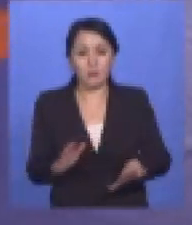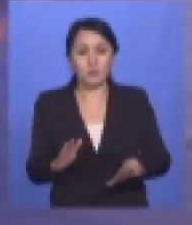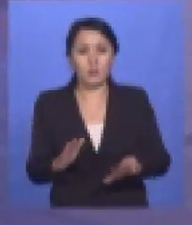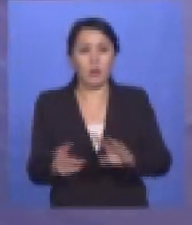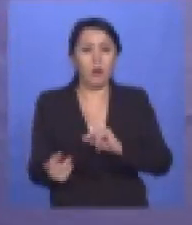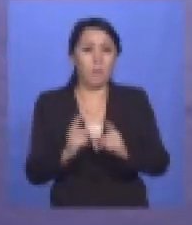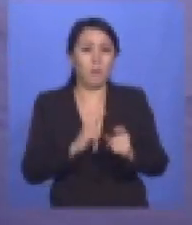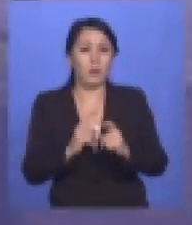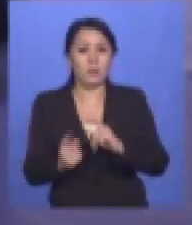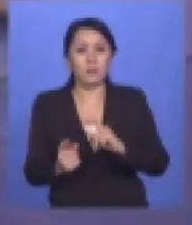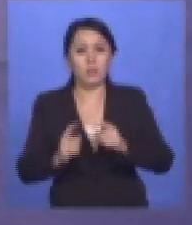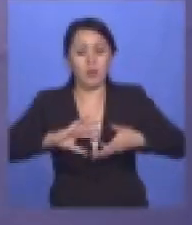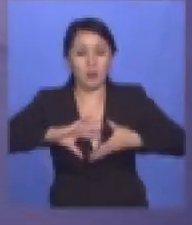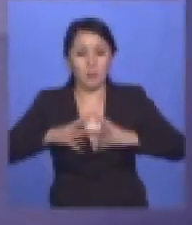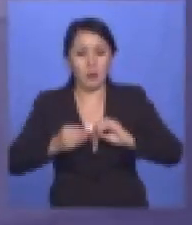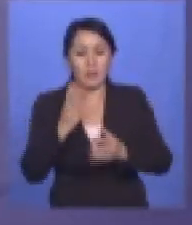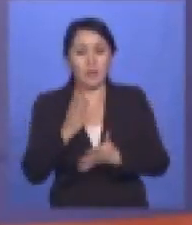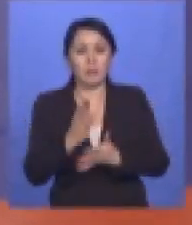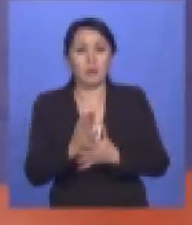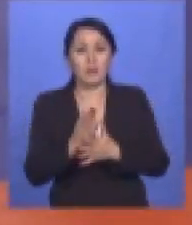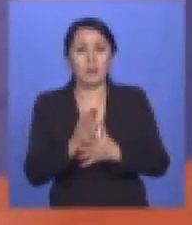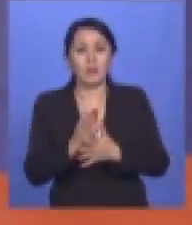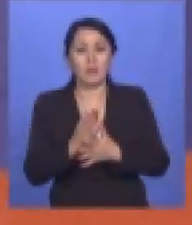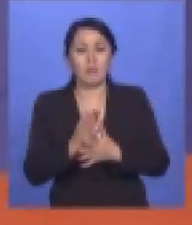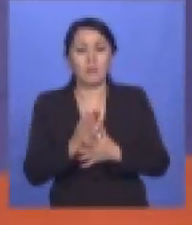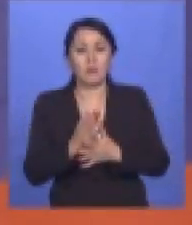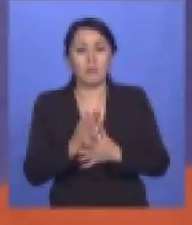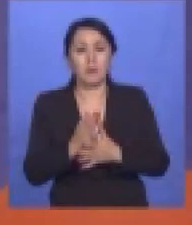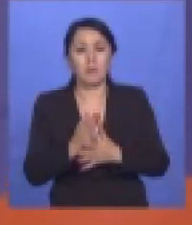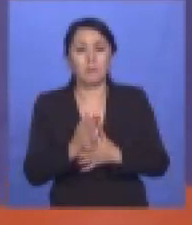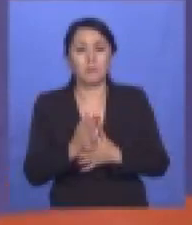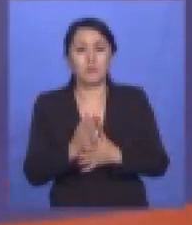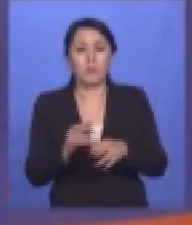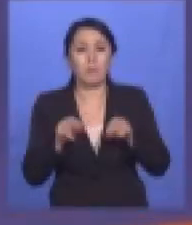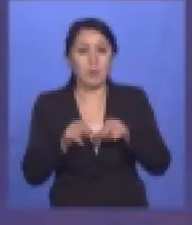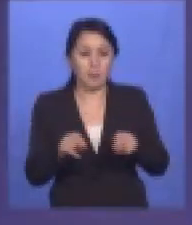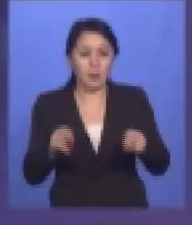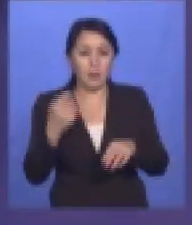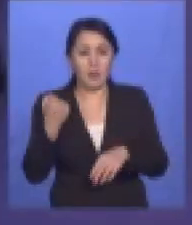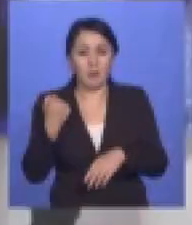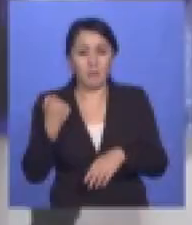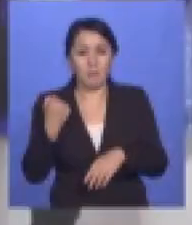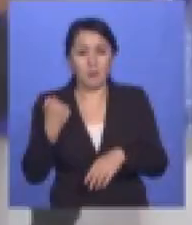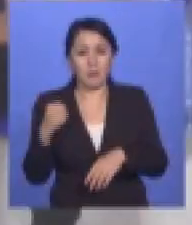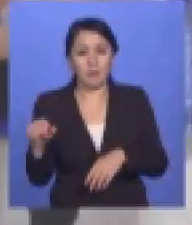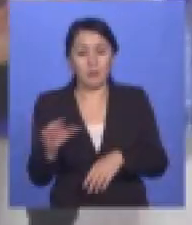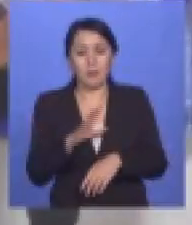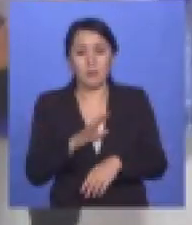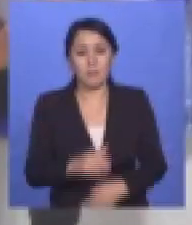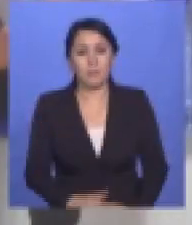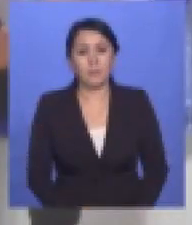тағдыры қоян-қолтық белдесуде шешілді. Онда тәуекелге барған теріскейліктің тізесі кілемге бірінші болып тиді. Осылайша жеңіс Бекзатқа